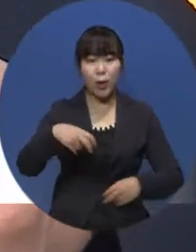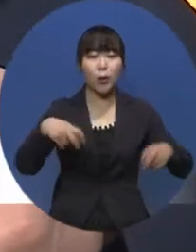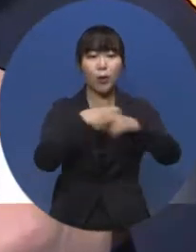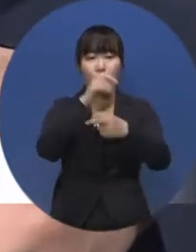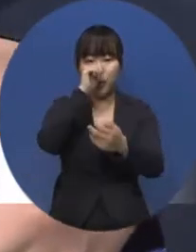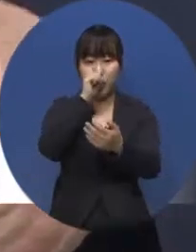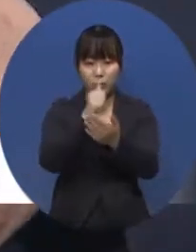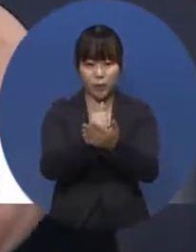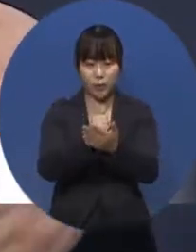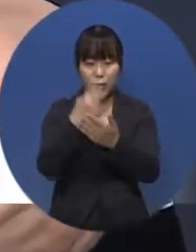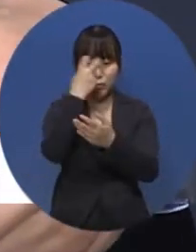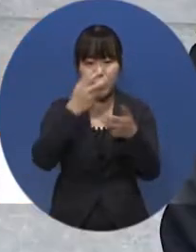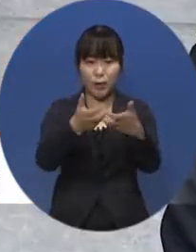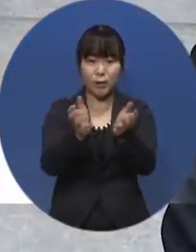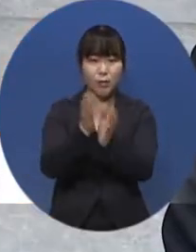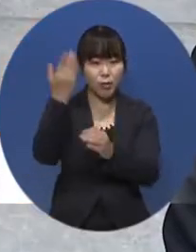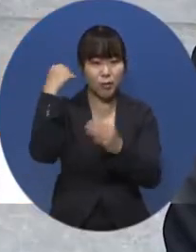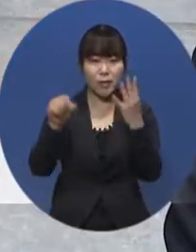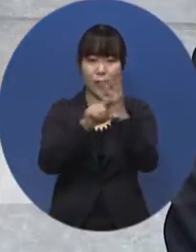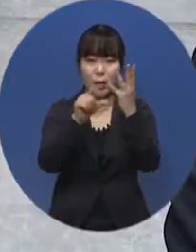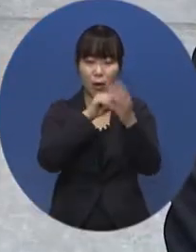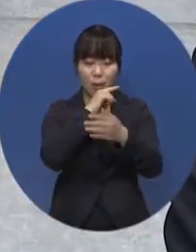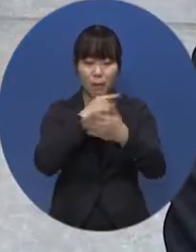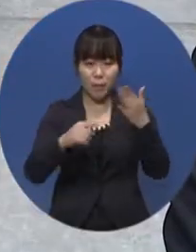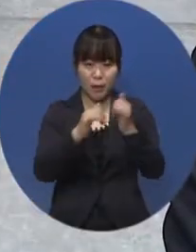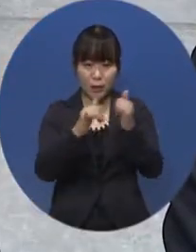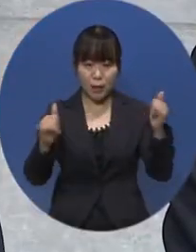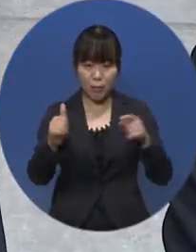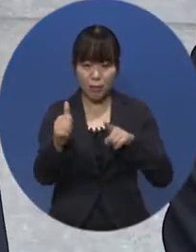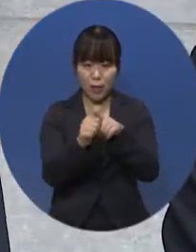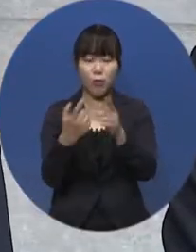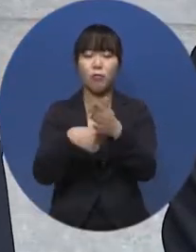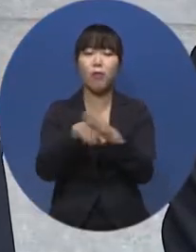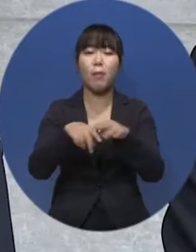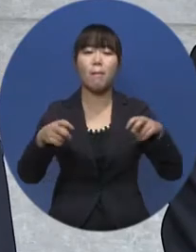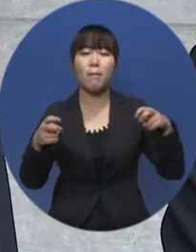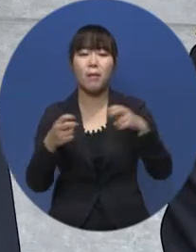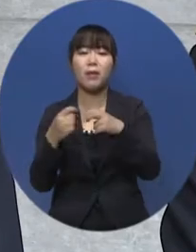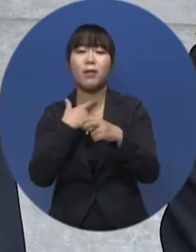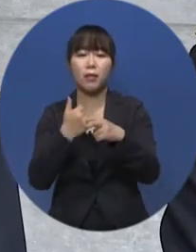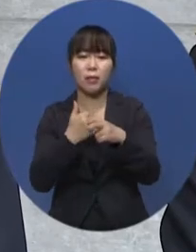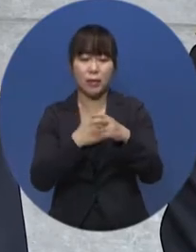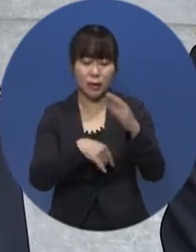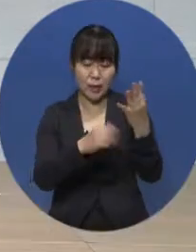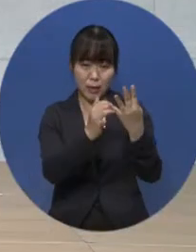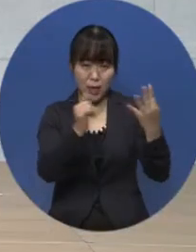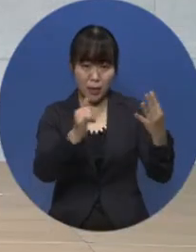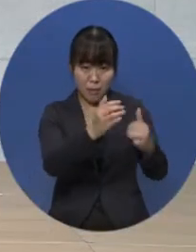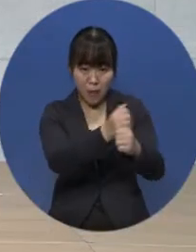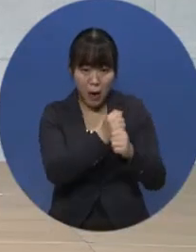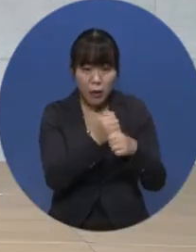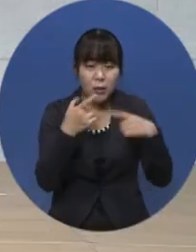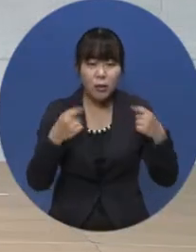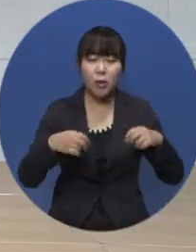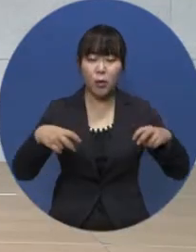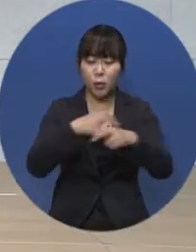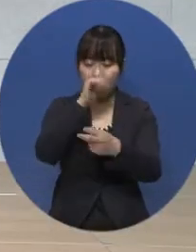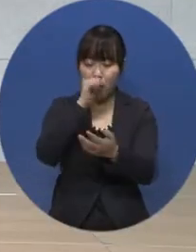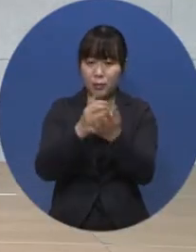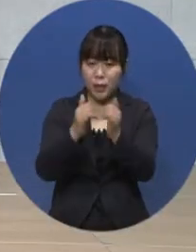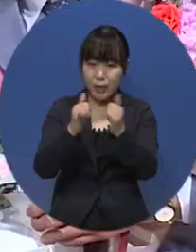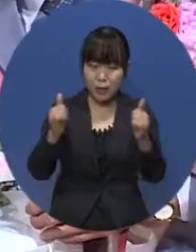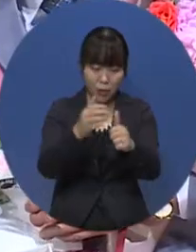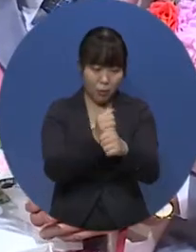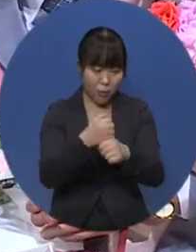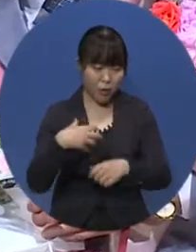교통범죄수사팀은 지난해 4월 피해자를 살해하기 위해 교통사고를 일으킨 일당 4명을 검거하는 등 교통범죄자